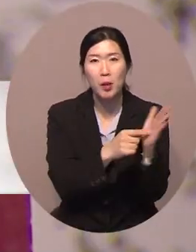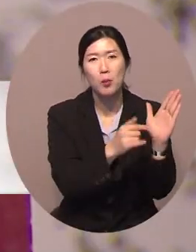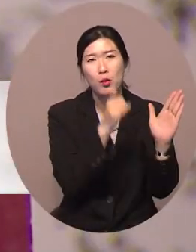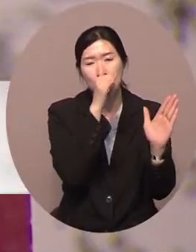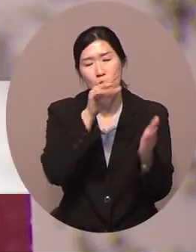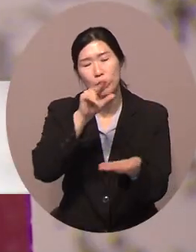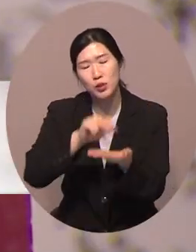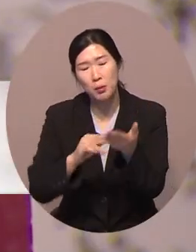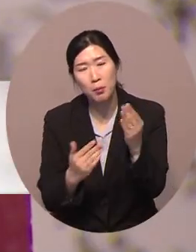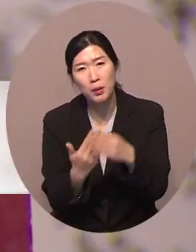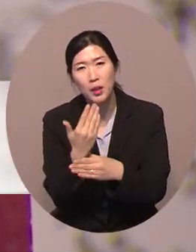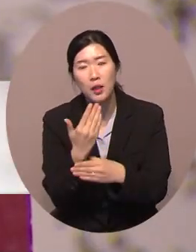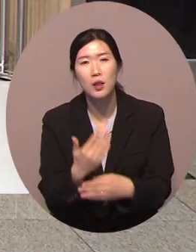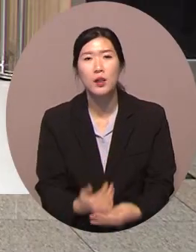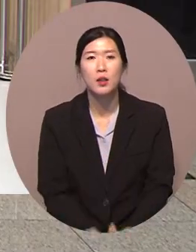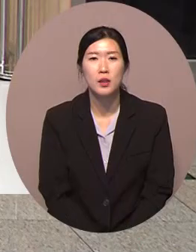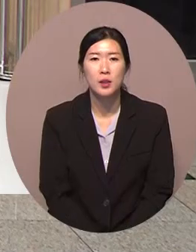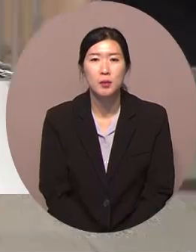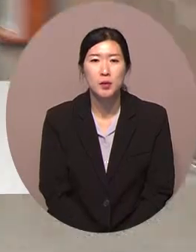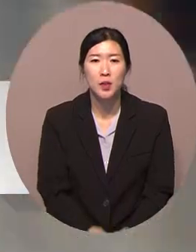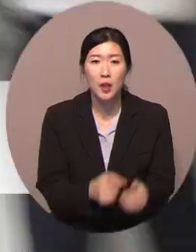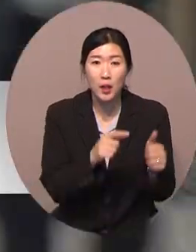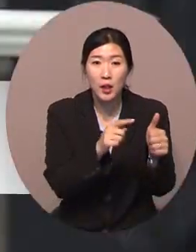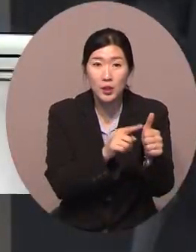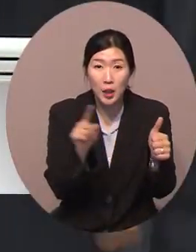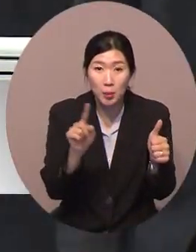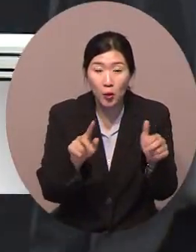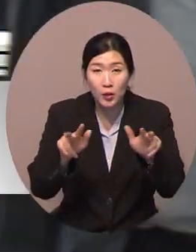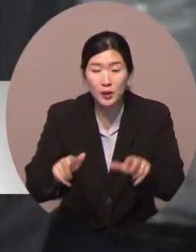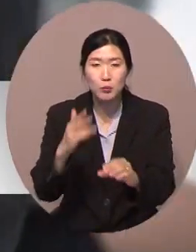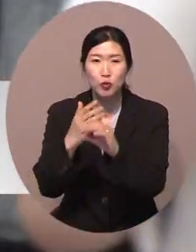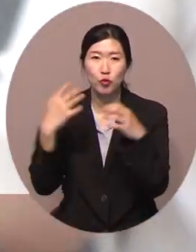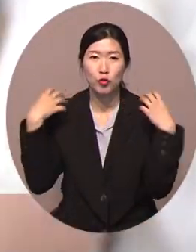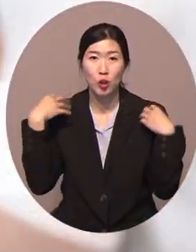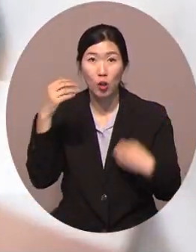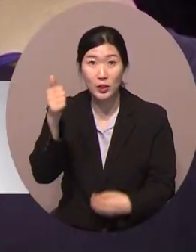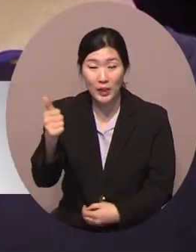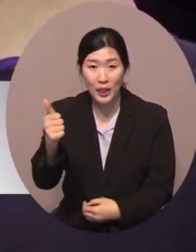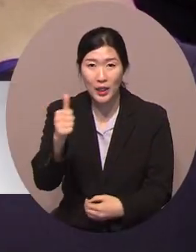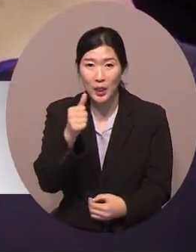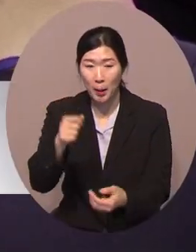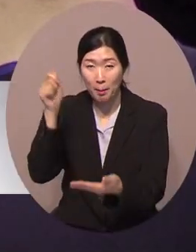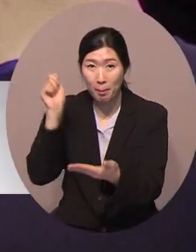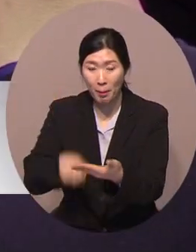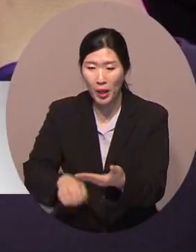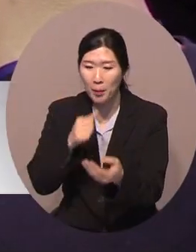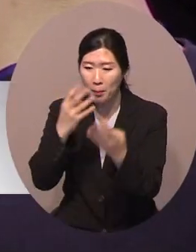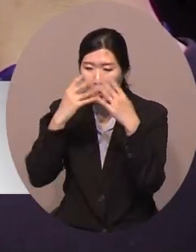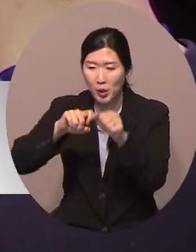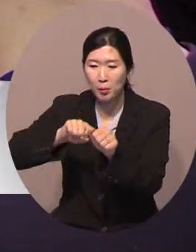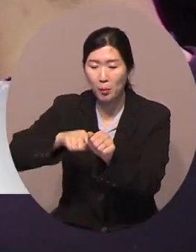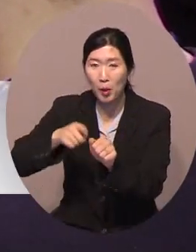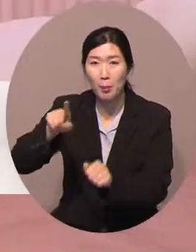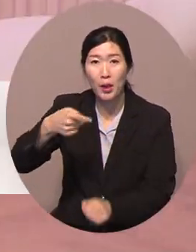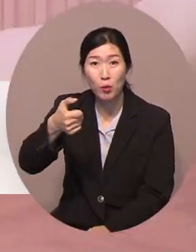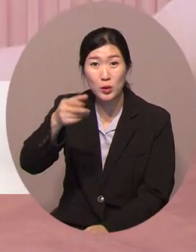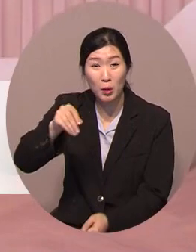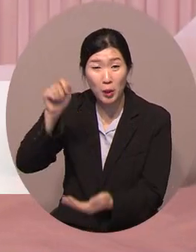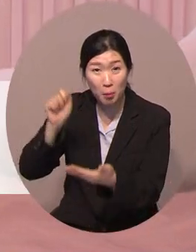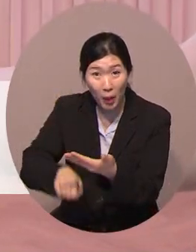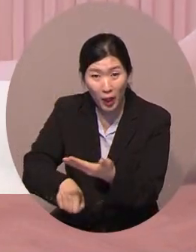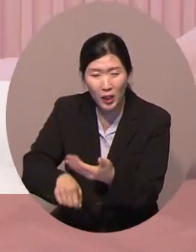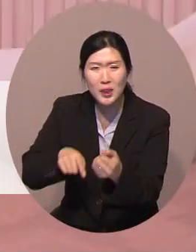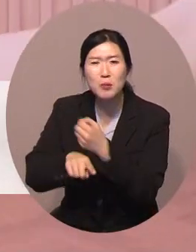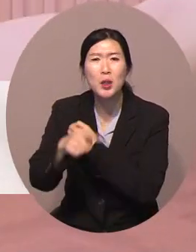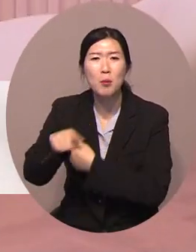논란이 일고 있습니다 이시장은 김광신 전 중구청장의 대법원에서 벌금 150만 원으로 당선